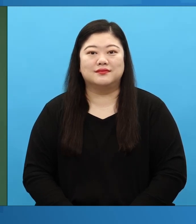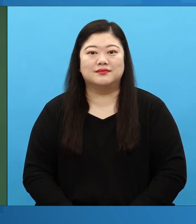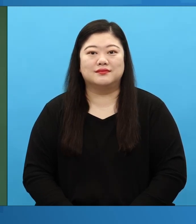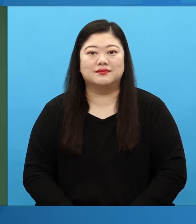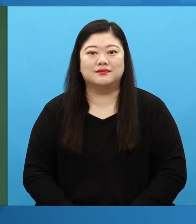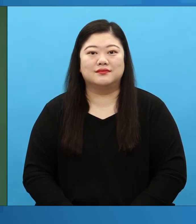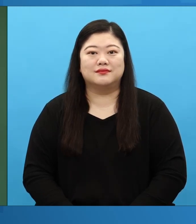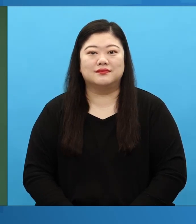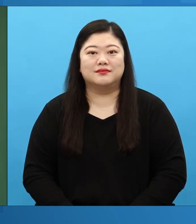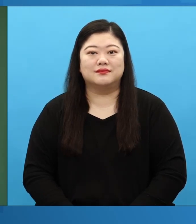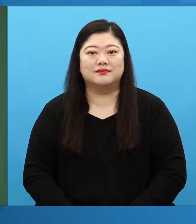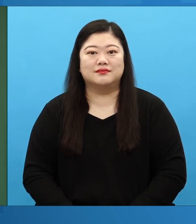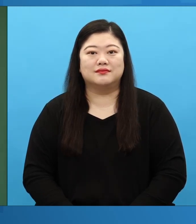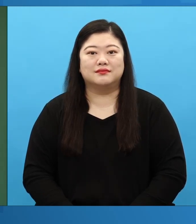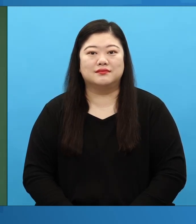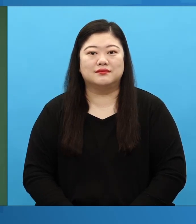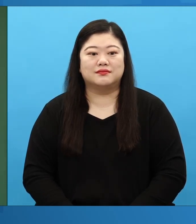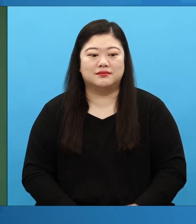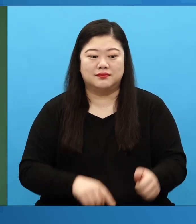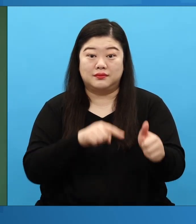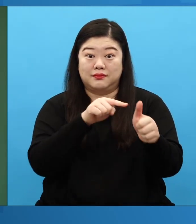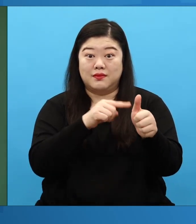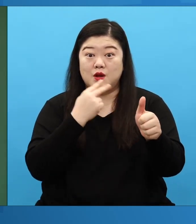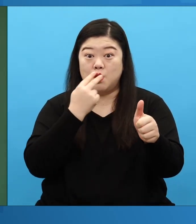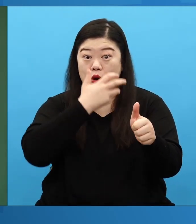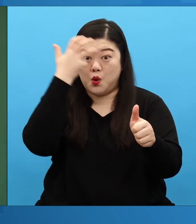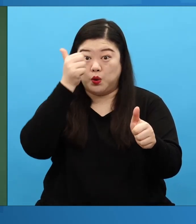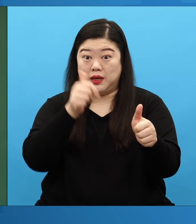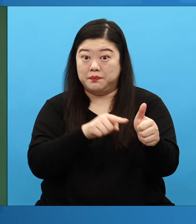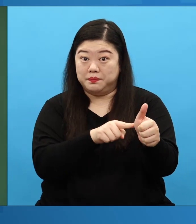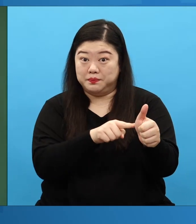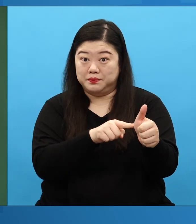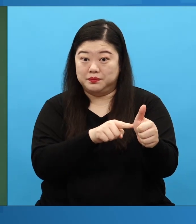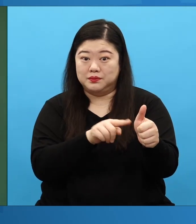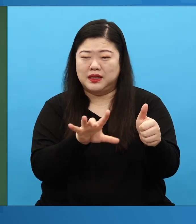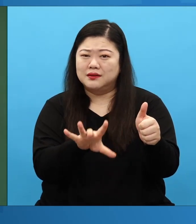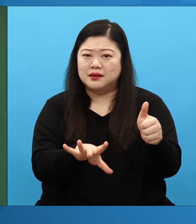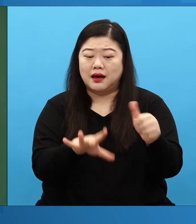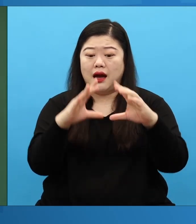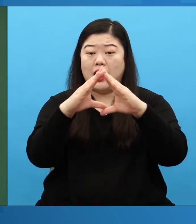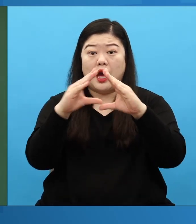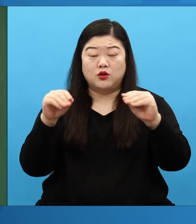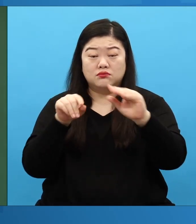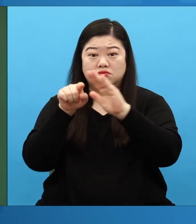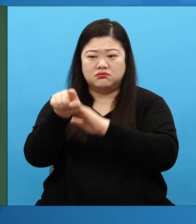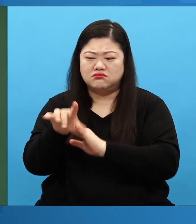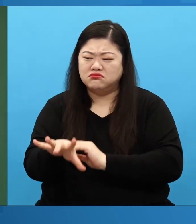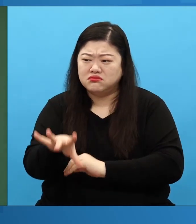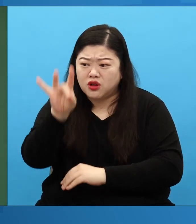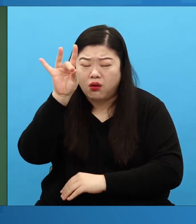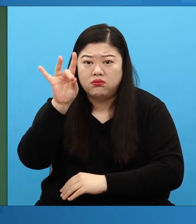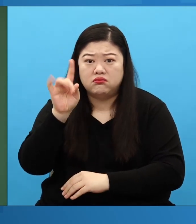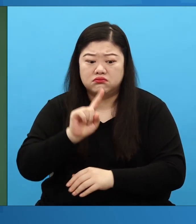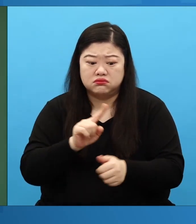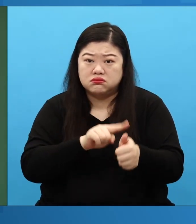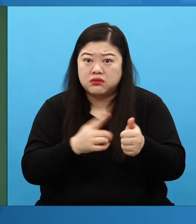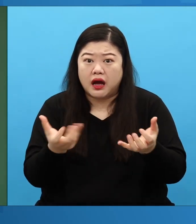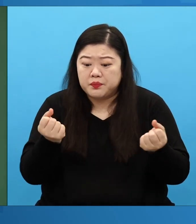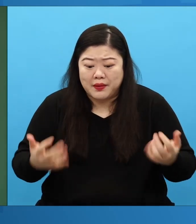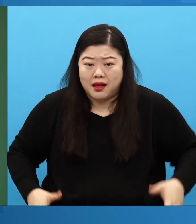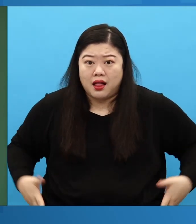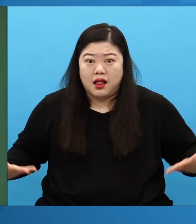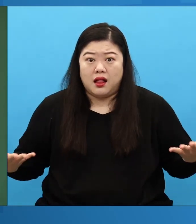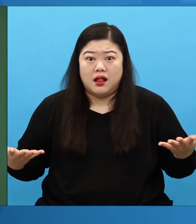아무것도 없는 상태에서 갔습니다만은 요셉은 이걸 가지고 있었습니다. He went in a state where he had nothing, and yet he went into this.